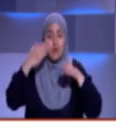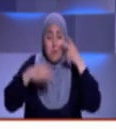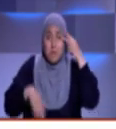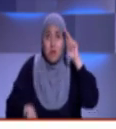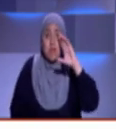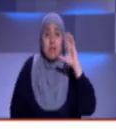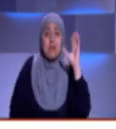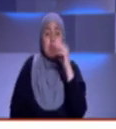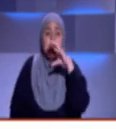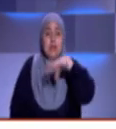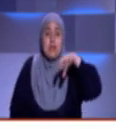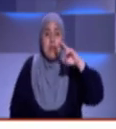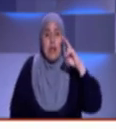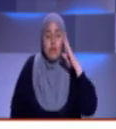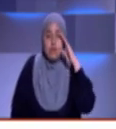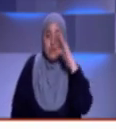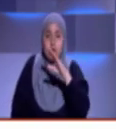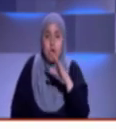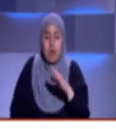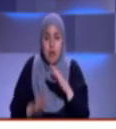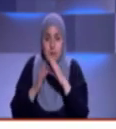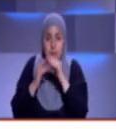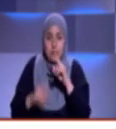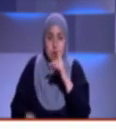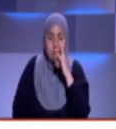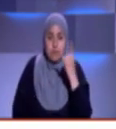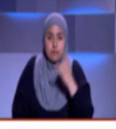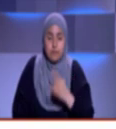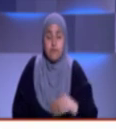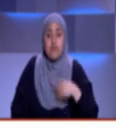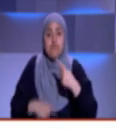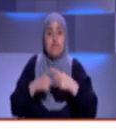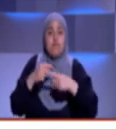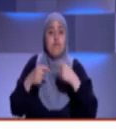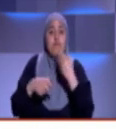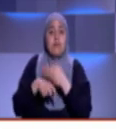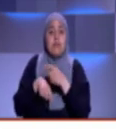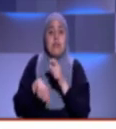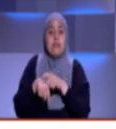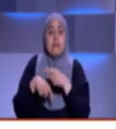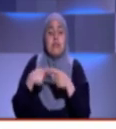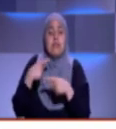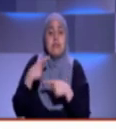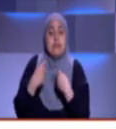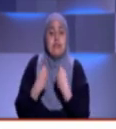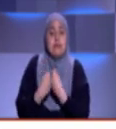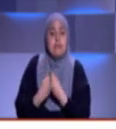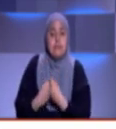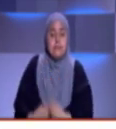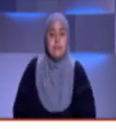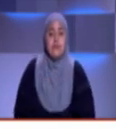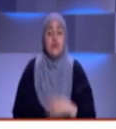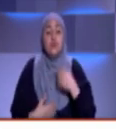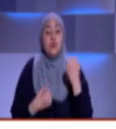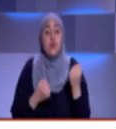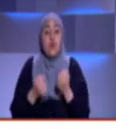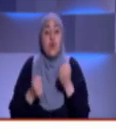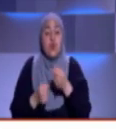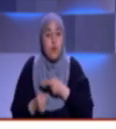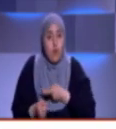المتعلق بالأمن والأمان، تتواكب هذه العملية، تزامنت مع يعني جهود